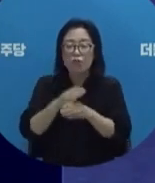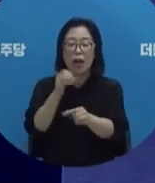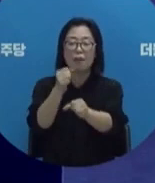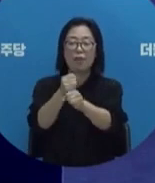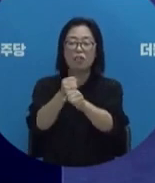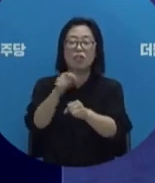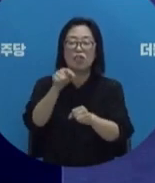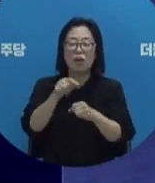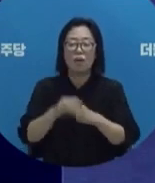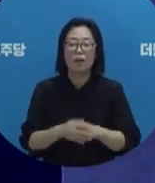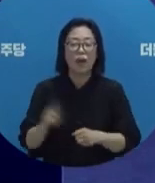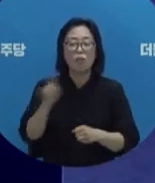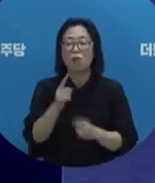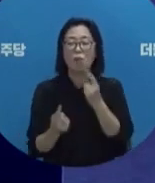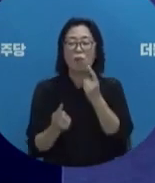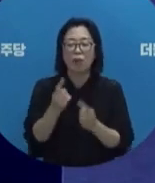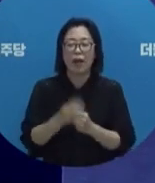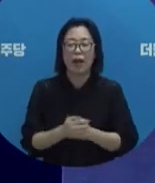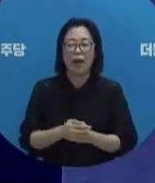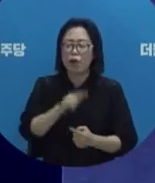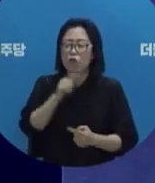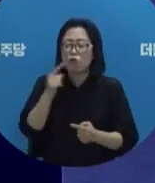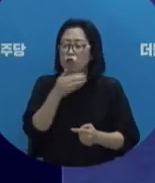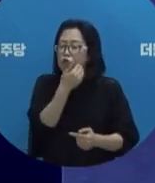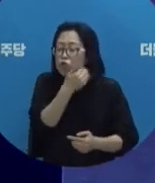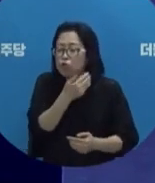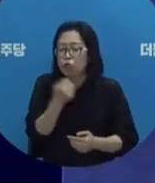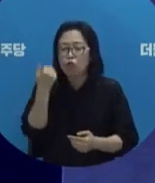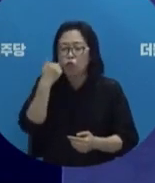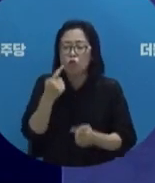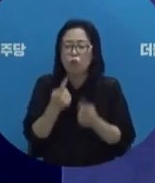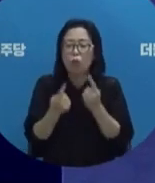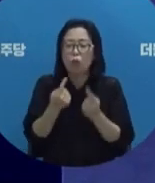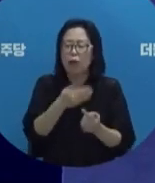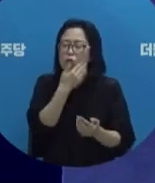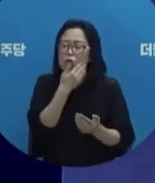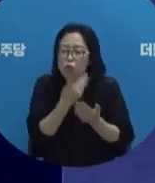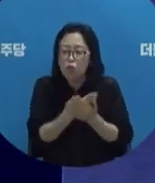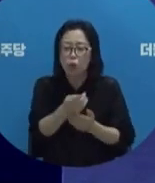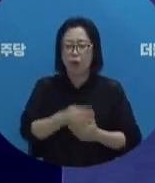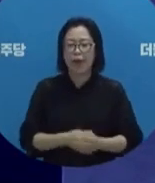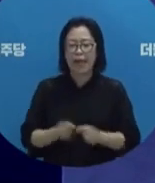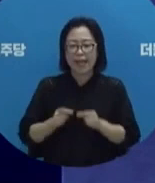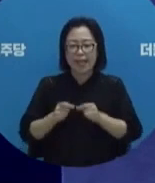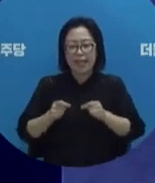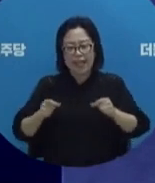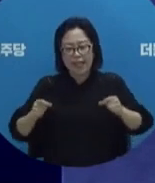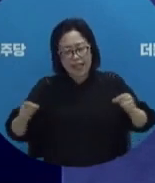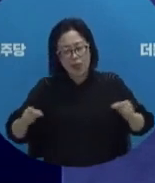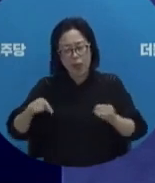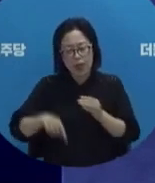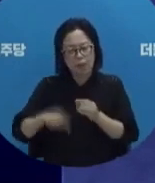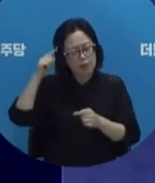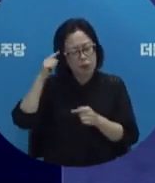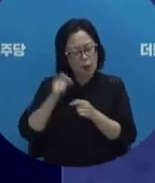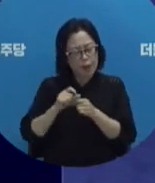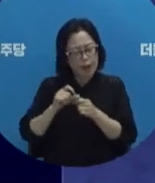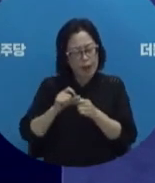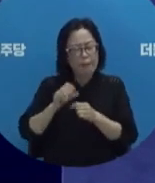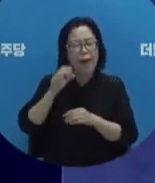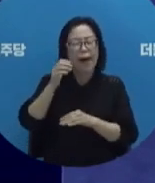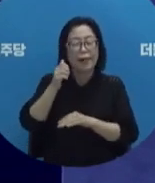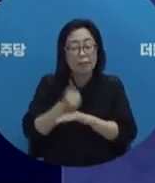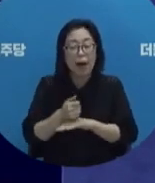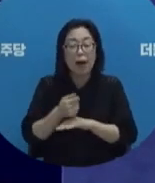만드는 것이 무엇보다 누구보다 중요합니다 길고 깊은 고민 끝에 이